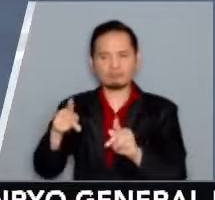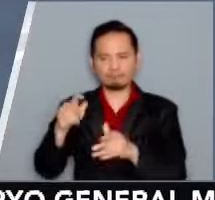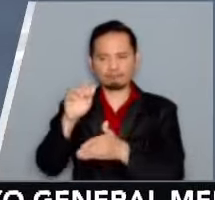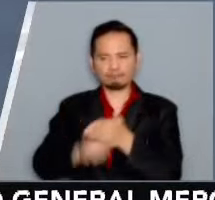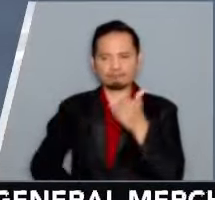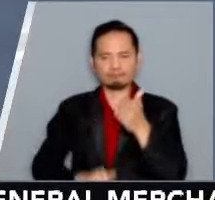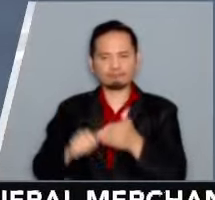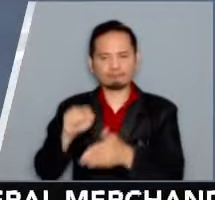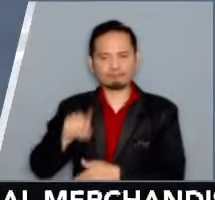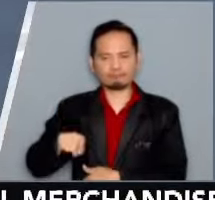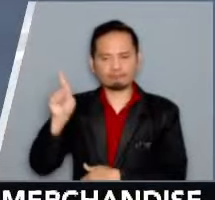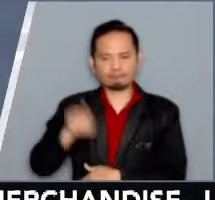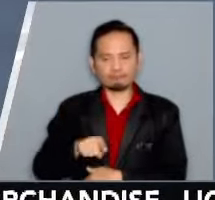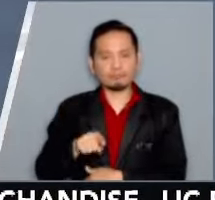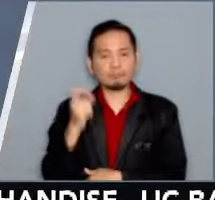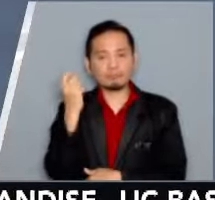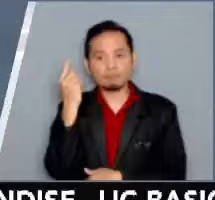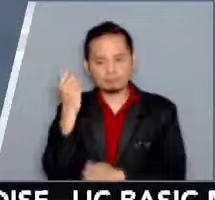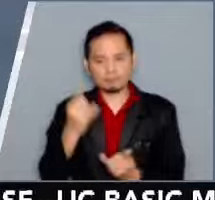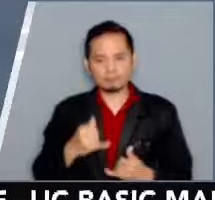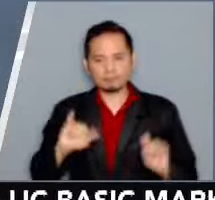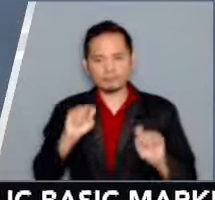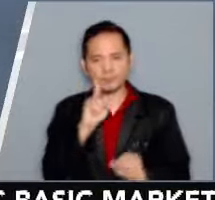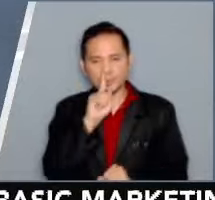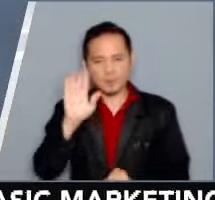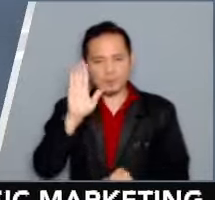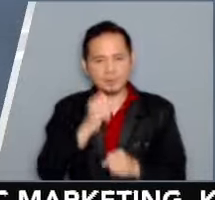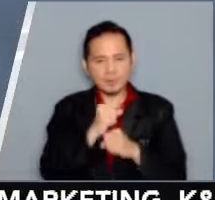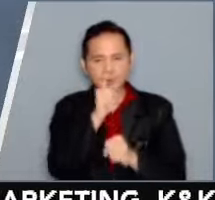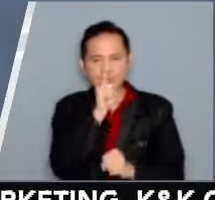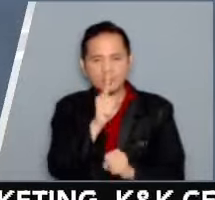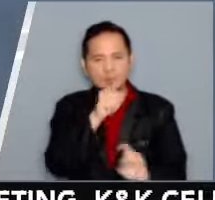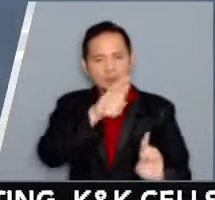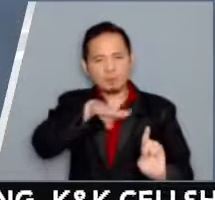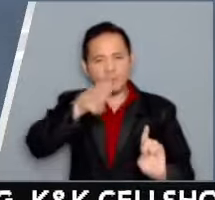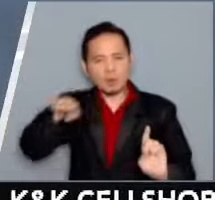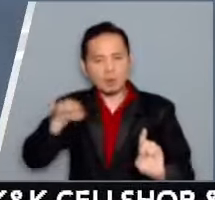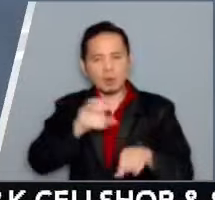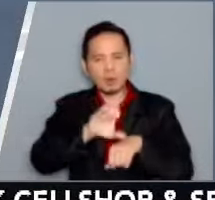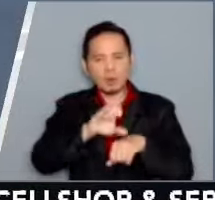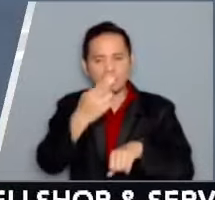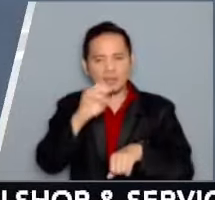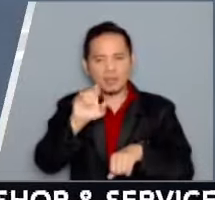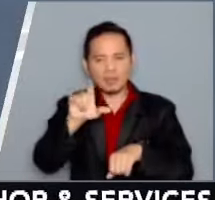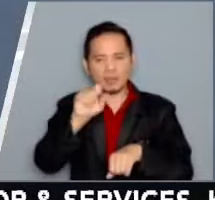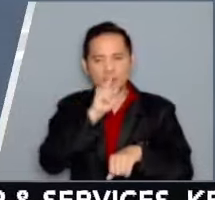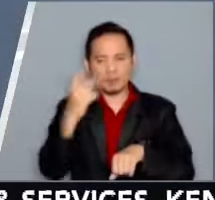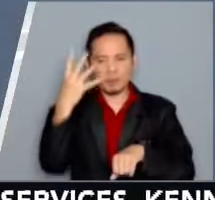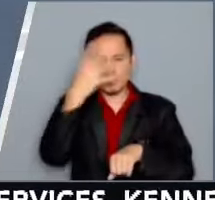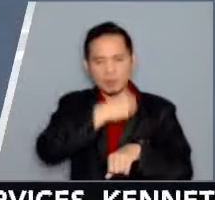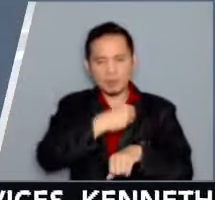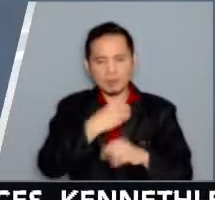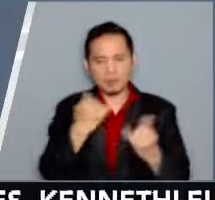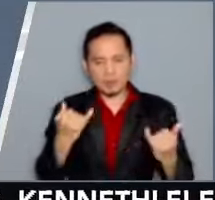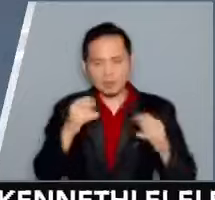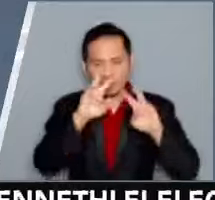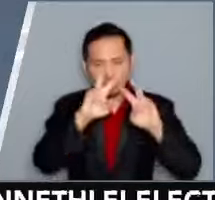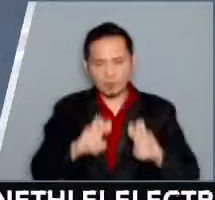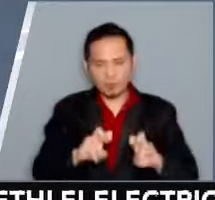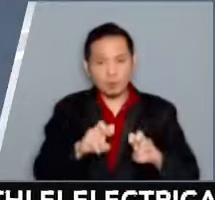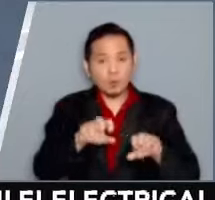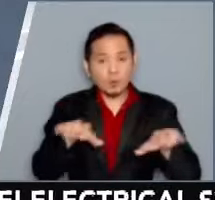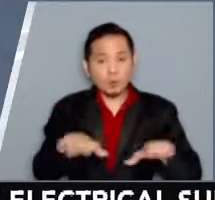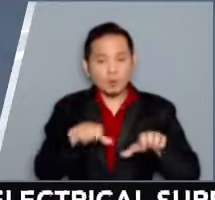comit anganda ng bol at ng chocolate hills inaaral dail lah ng hakbang naweng gawi at umaasa sa mabilis na